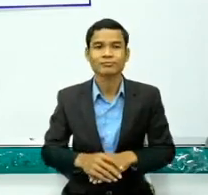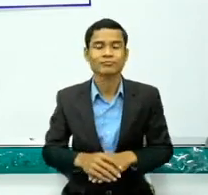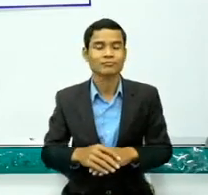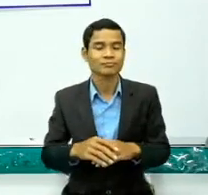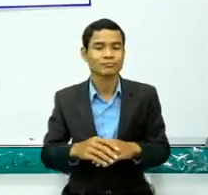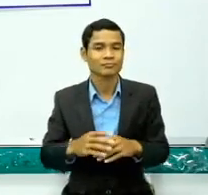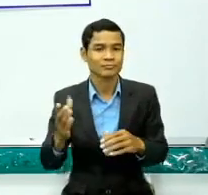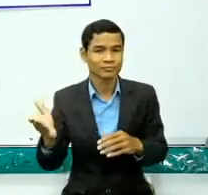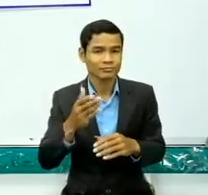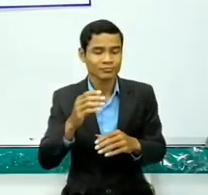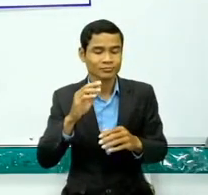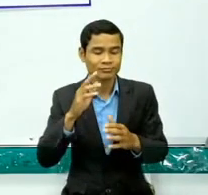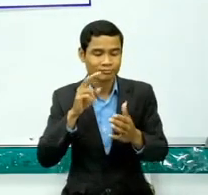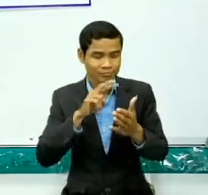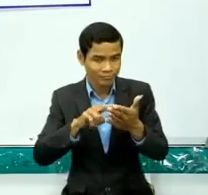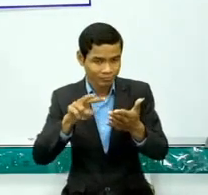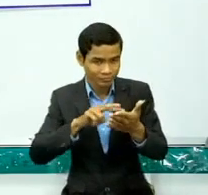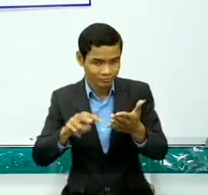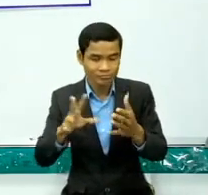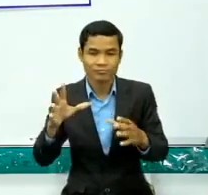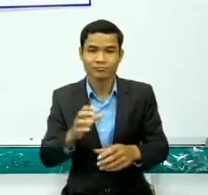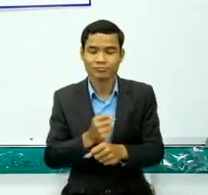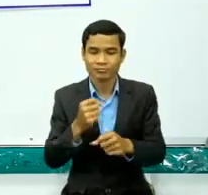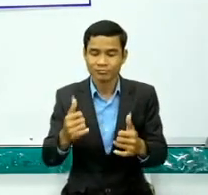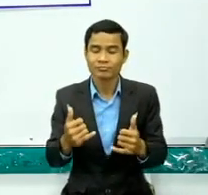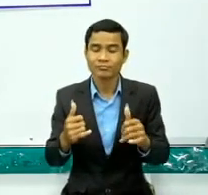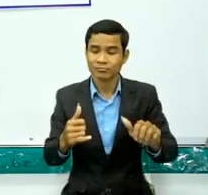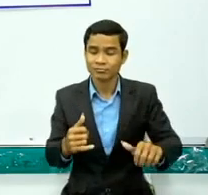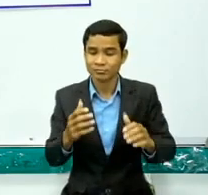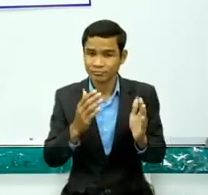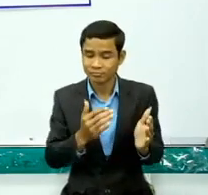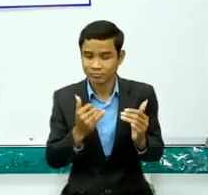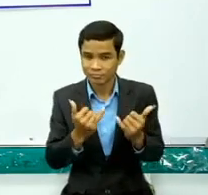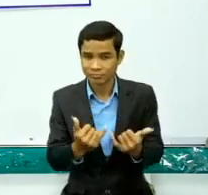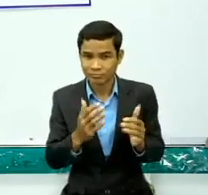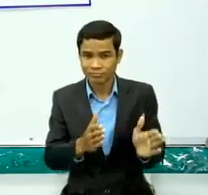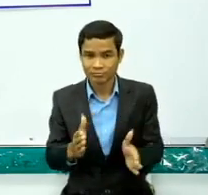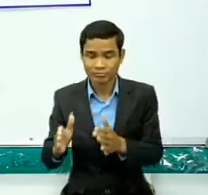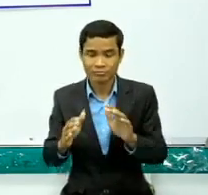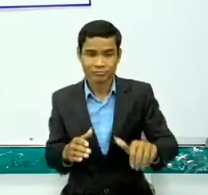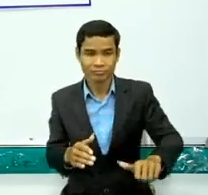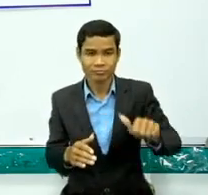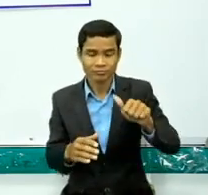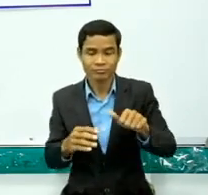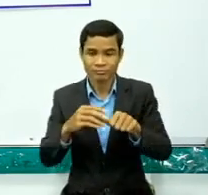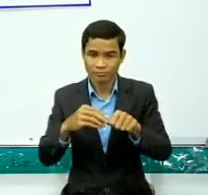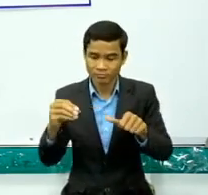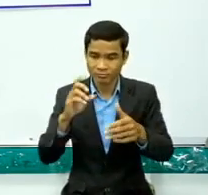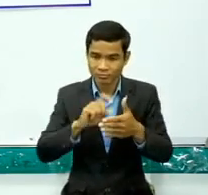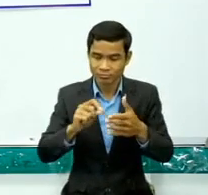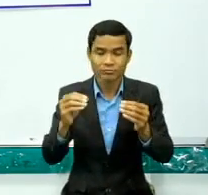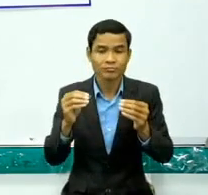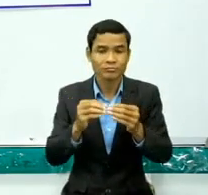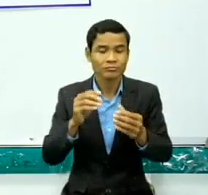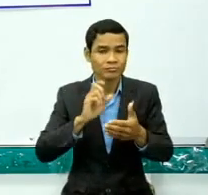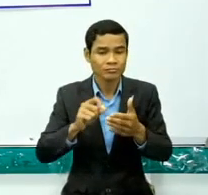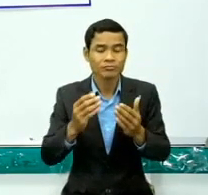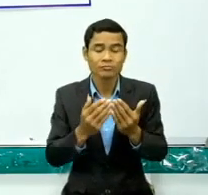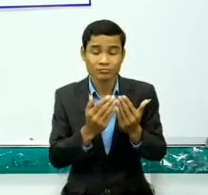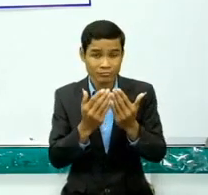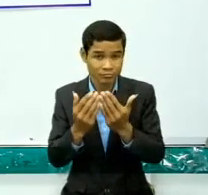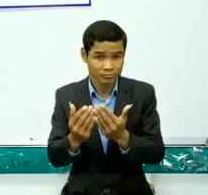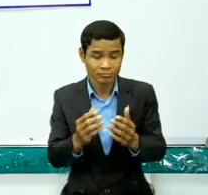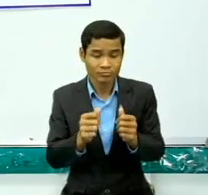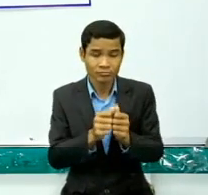3ចាអញ្ចឹងយើងបានអានអត្ថបទចប់ហើយកូនកូនត្រៀមក្តារឈ្នួនដីសរហ្វឺតដើម្បីចូលរួមសរសេរចាសរសេរតា